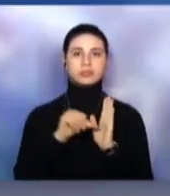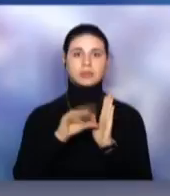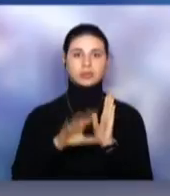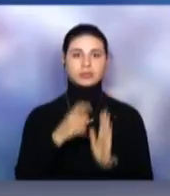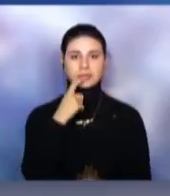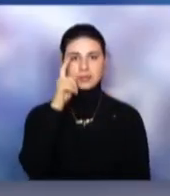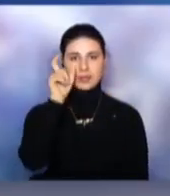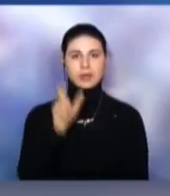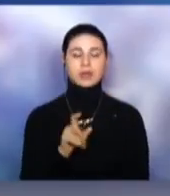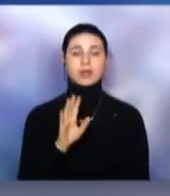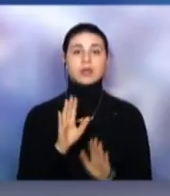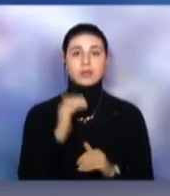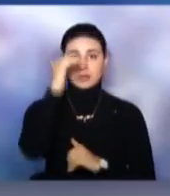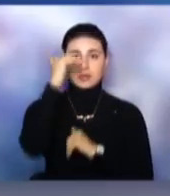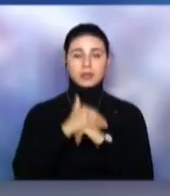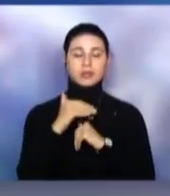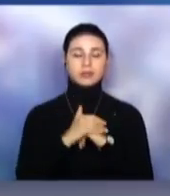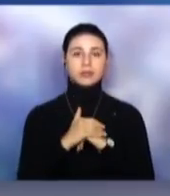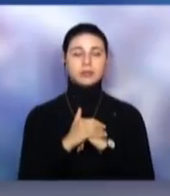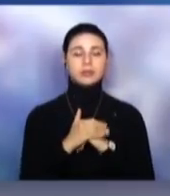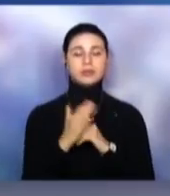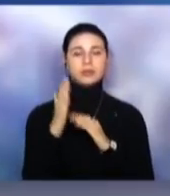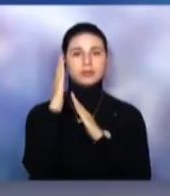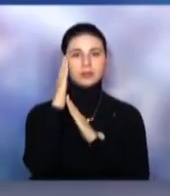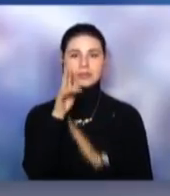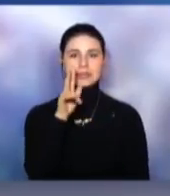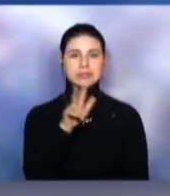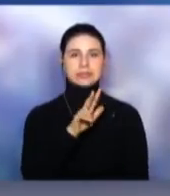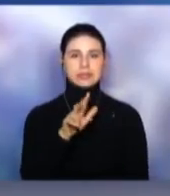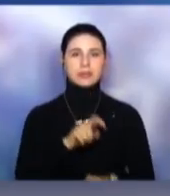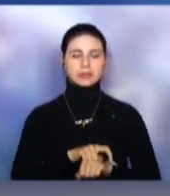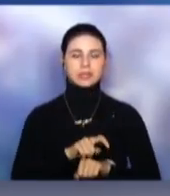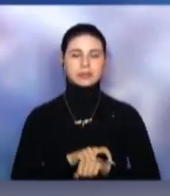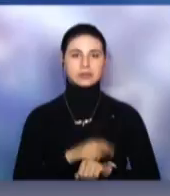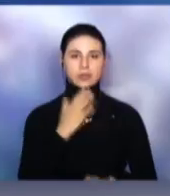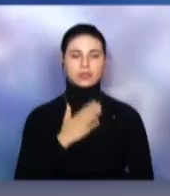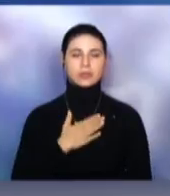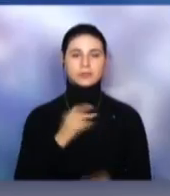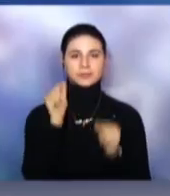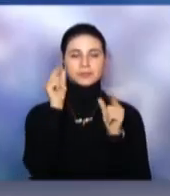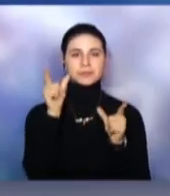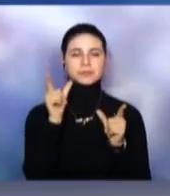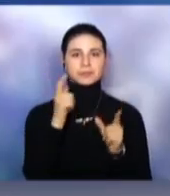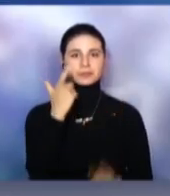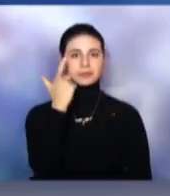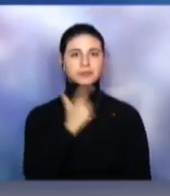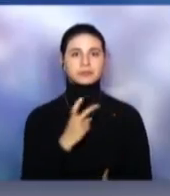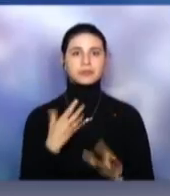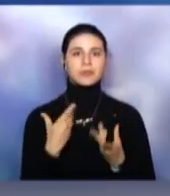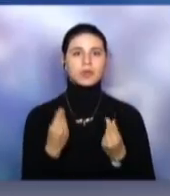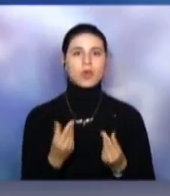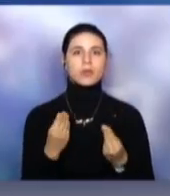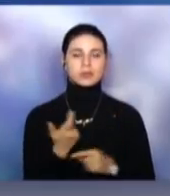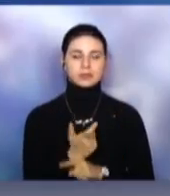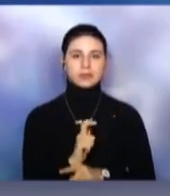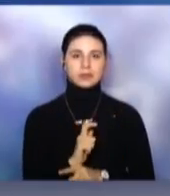მამაკაცი. მხოლოდ ღამით ძილში დაახლოებით 3 საათისთვის ეღვიძება ოფლიას